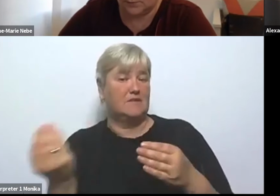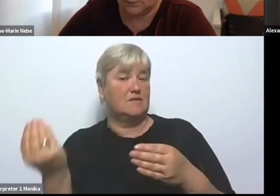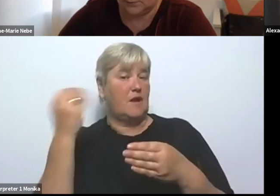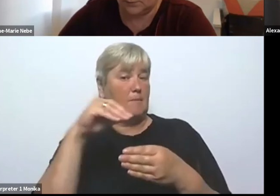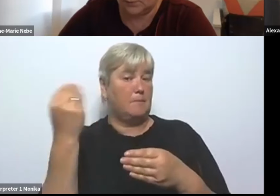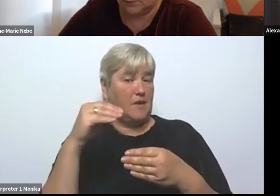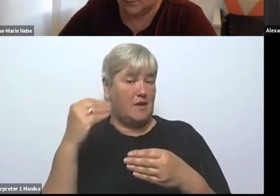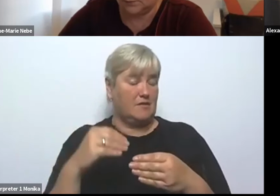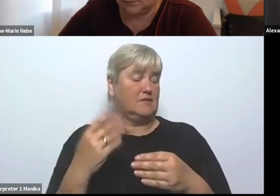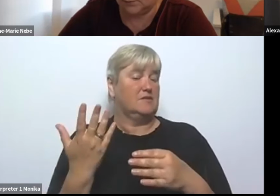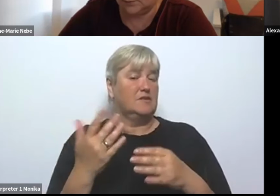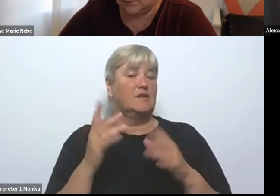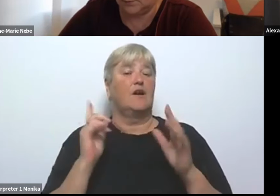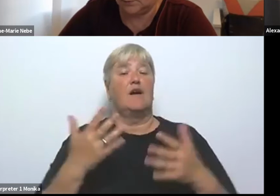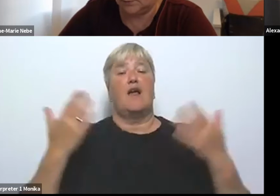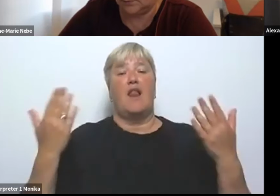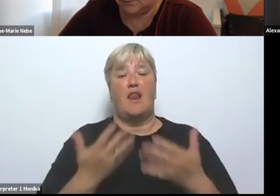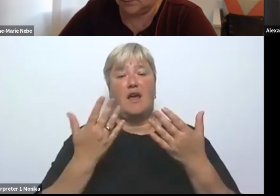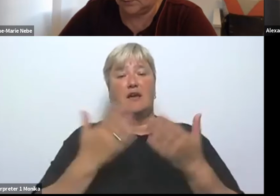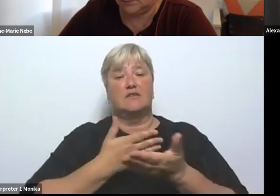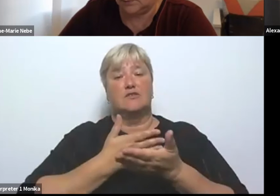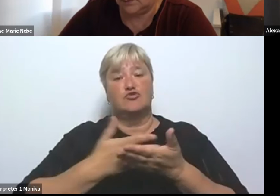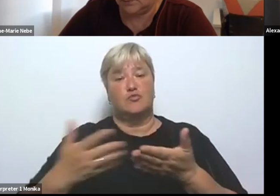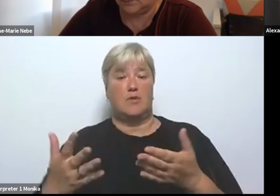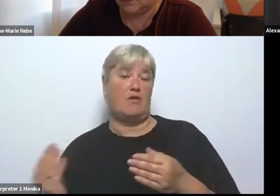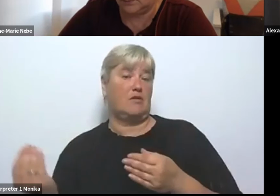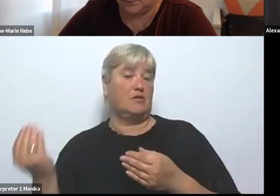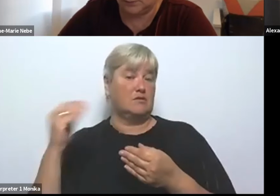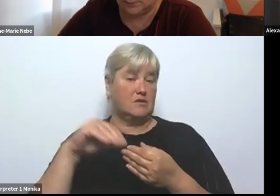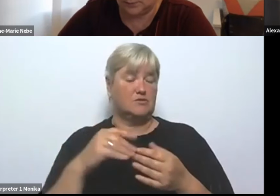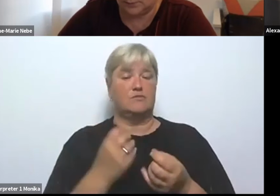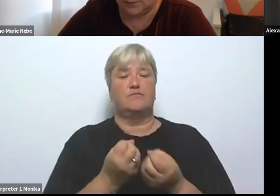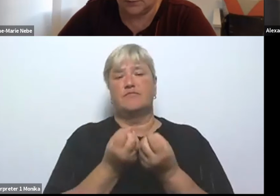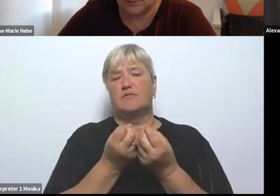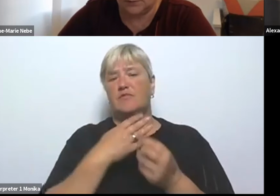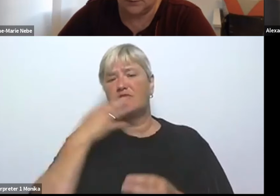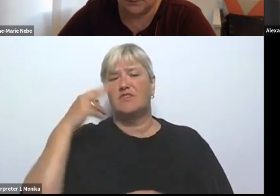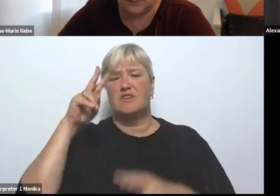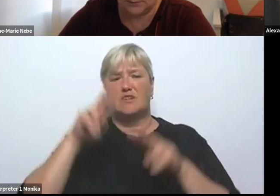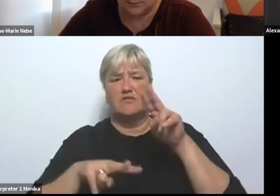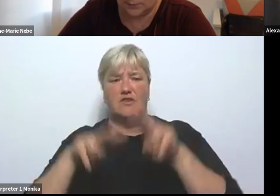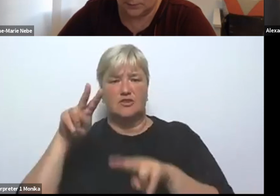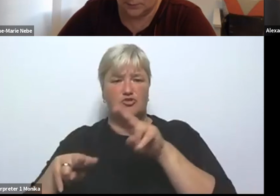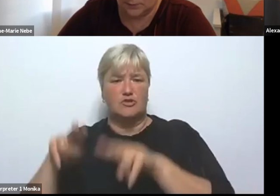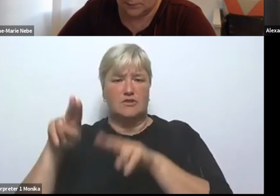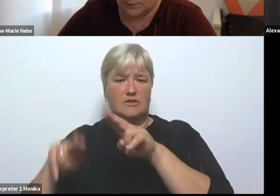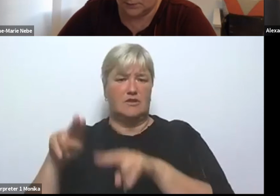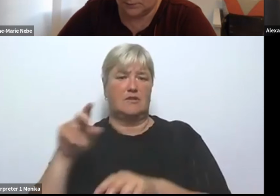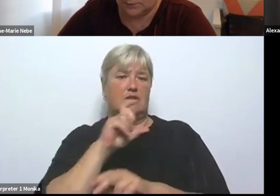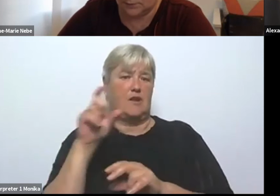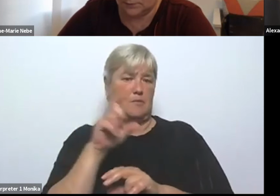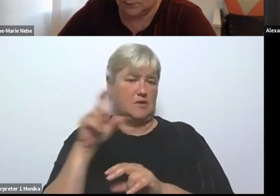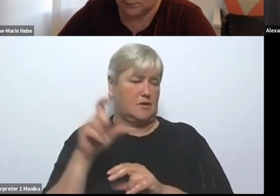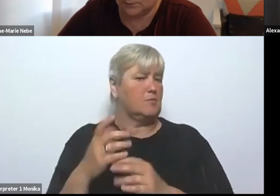dann eben nochmal sowas wie leichte Sprache oben drauf zu setzen. Also es ist ganz vielfältig und es gibt ganz viele Themen. Genau.